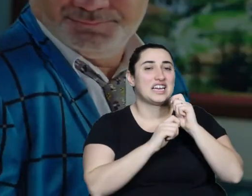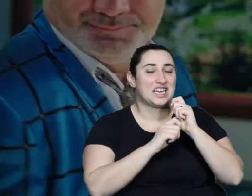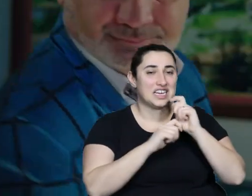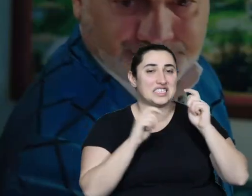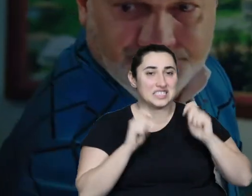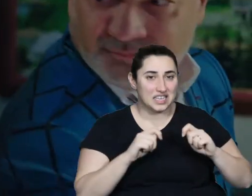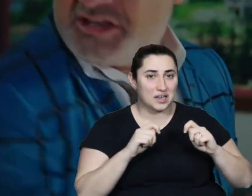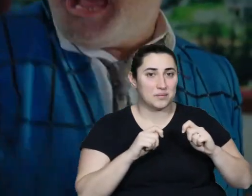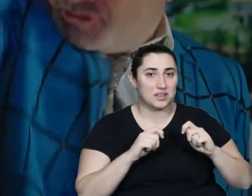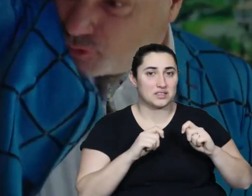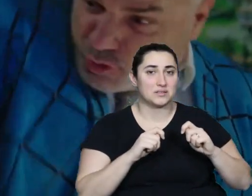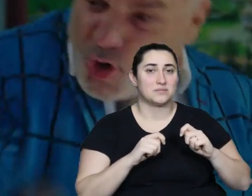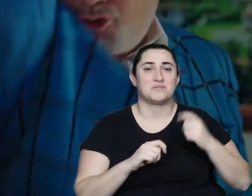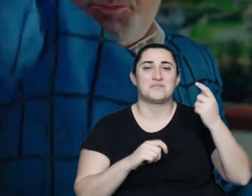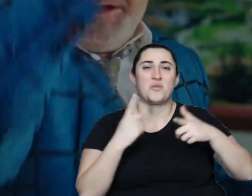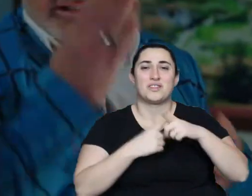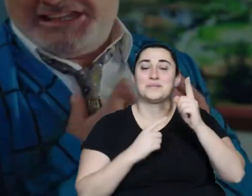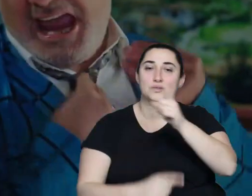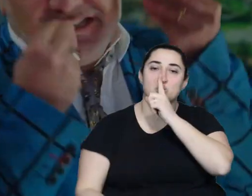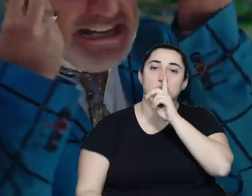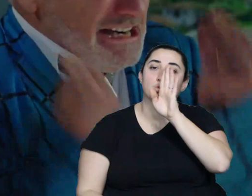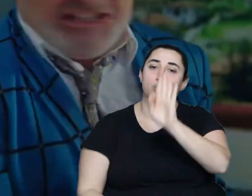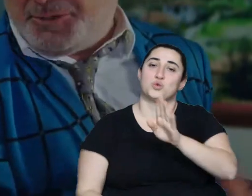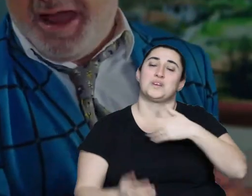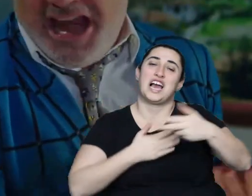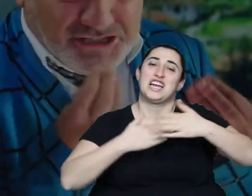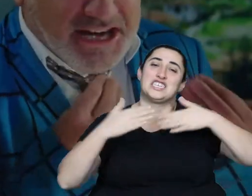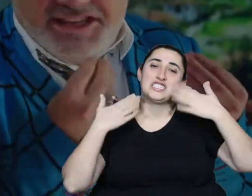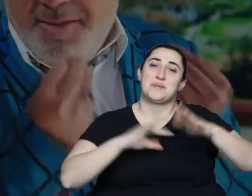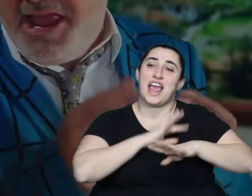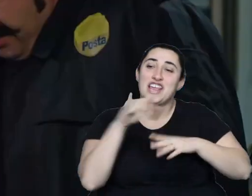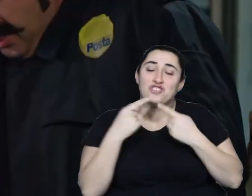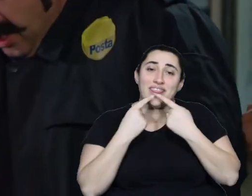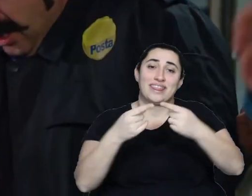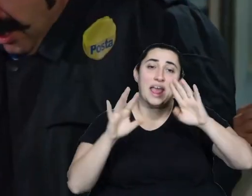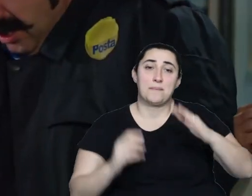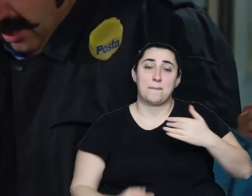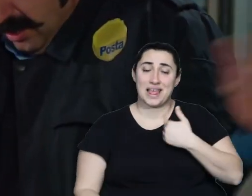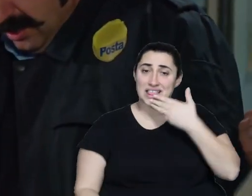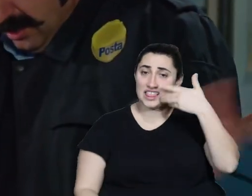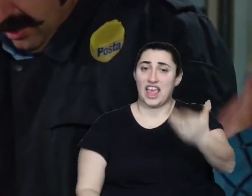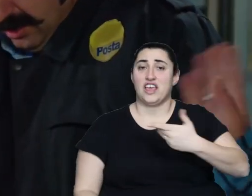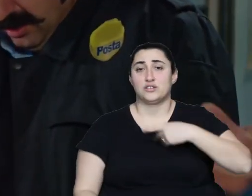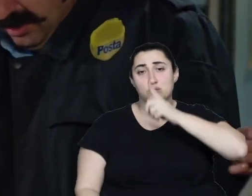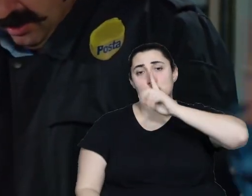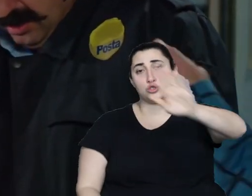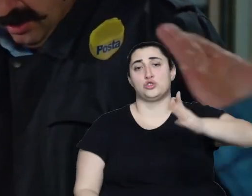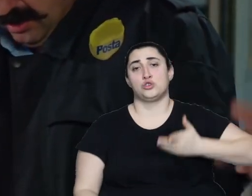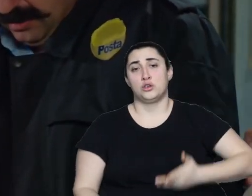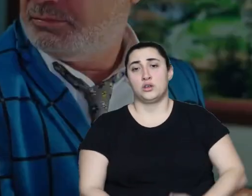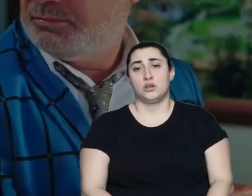işte pansiyon falan mı? Sus bir sen, karışma her şeyi deme. Ben derim sen sus